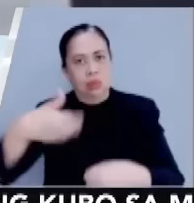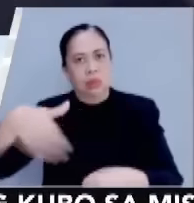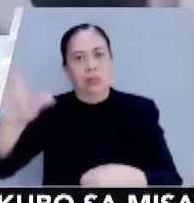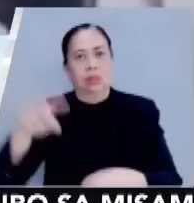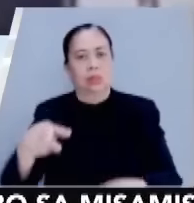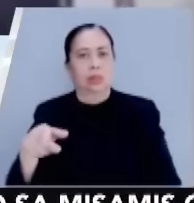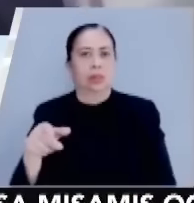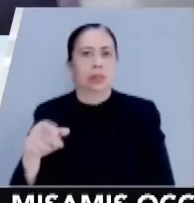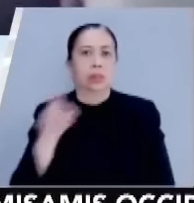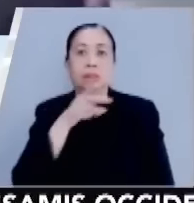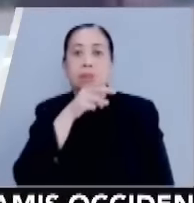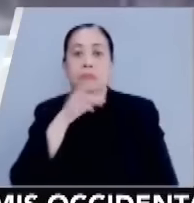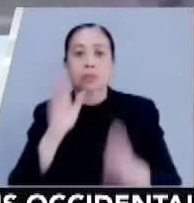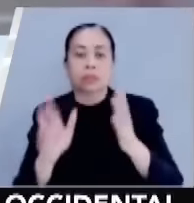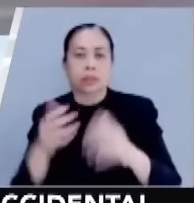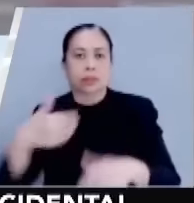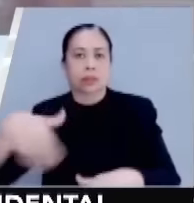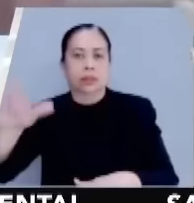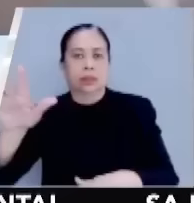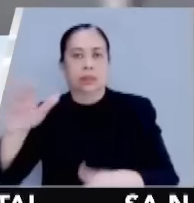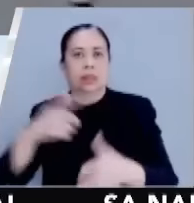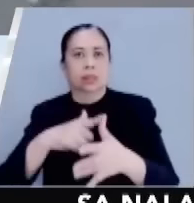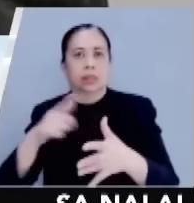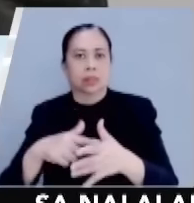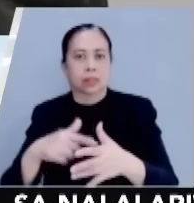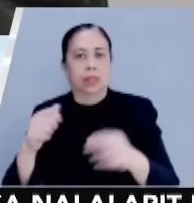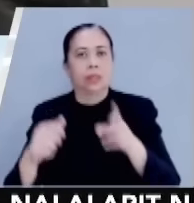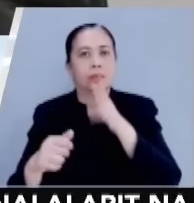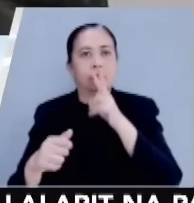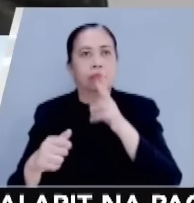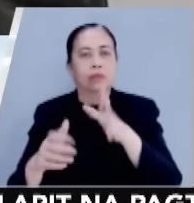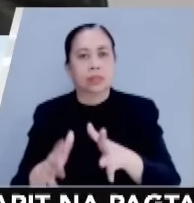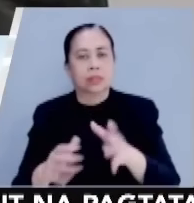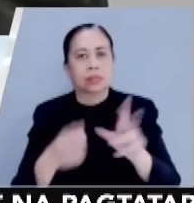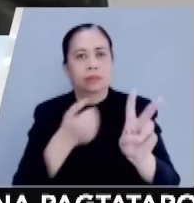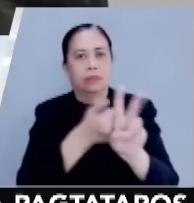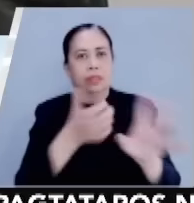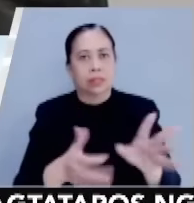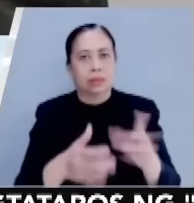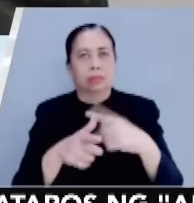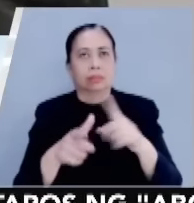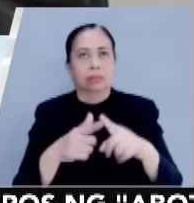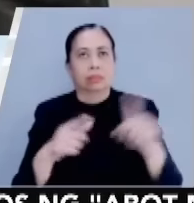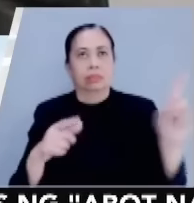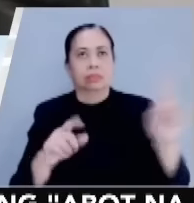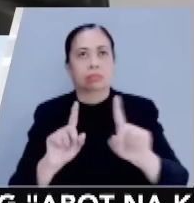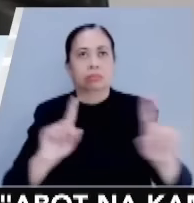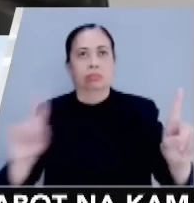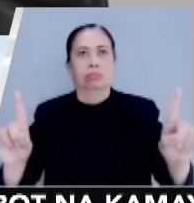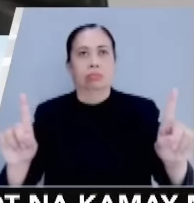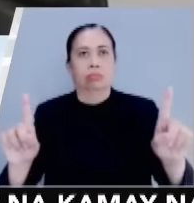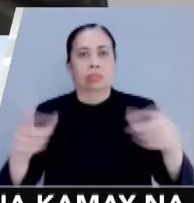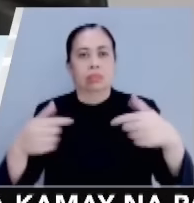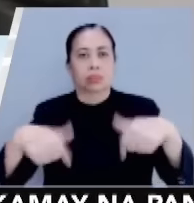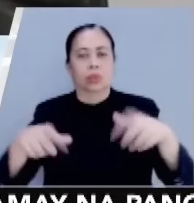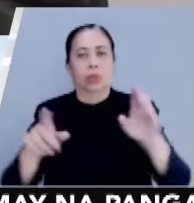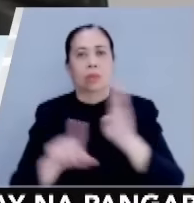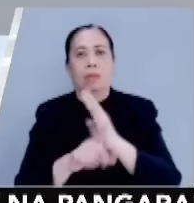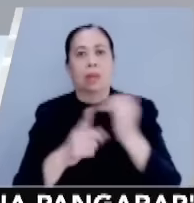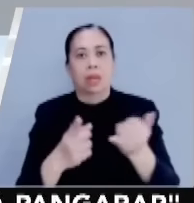suspect natin. Tapos sumunod yung victim hanggang umabot sila sa barangay Maytalang at doon